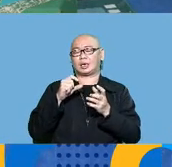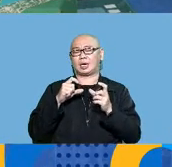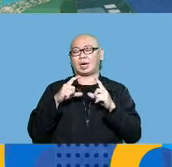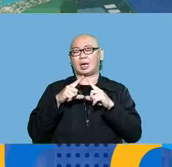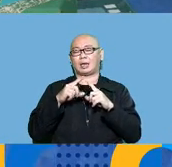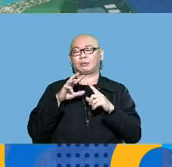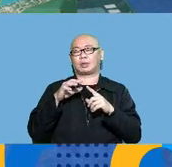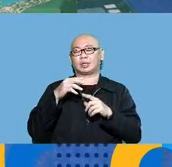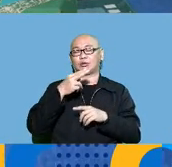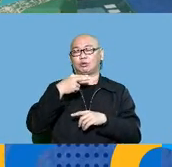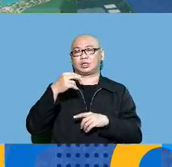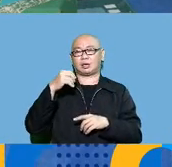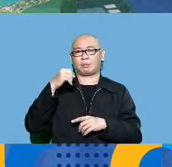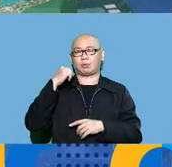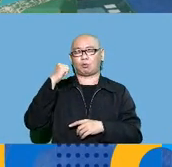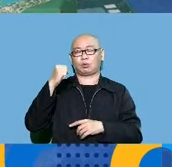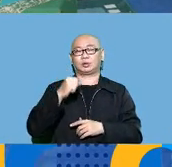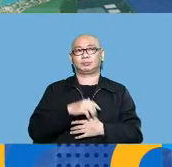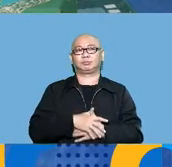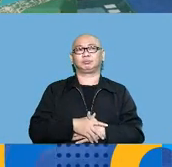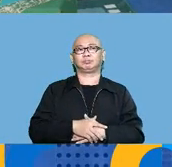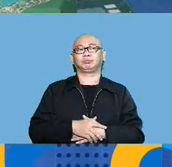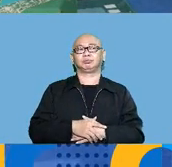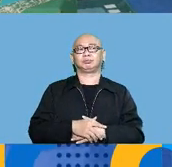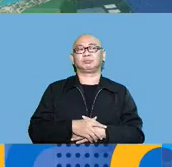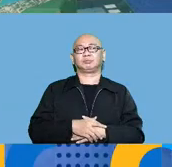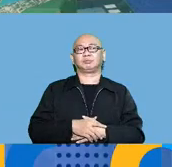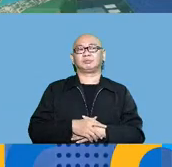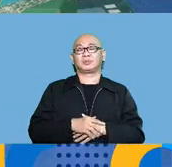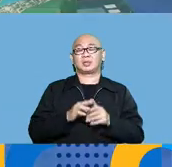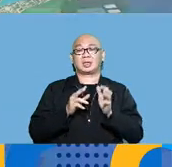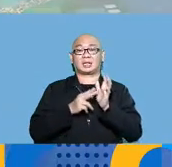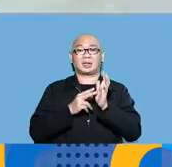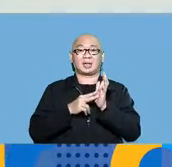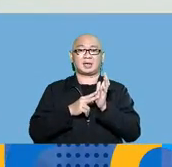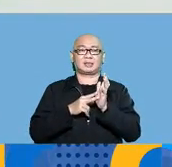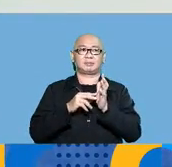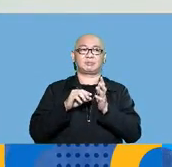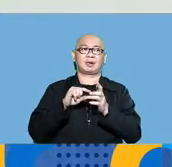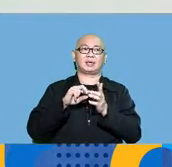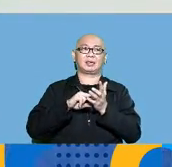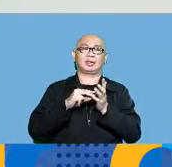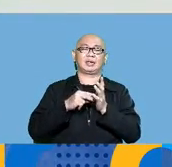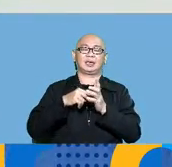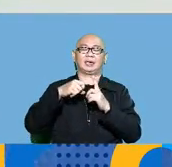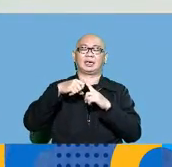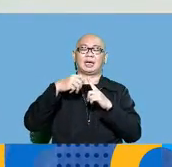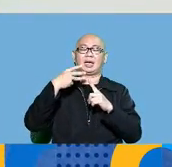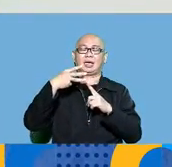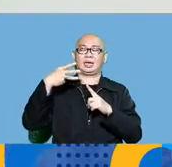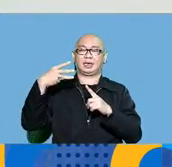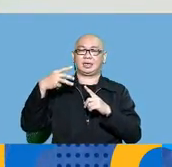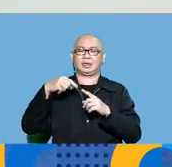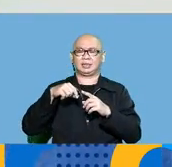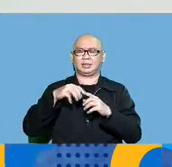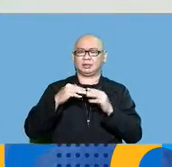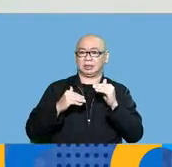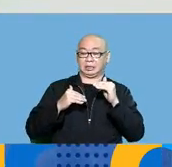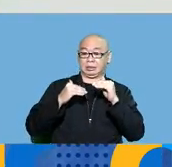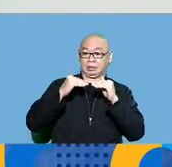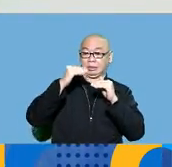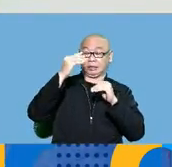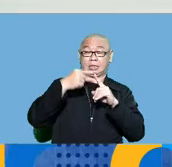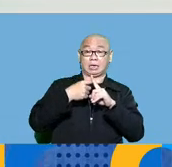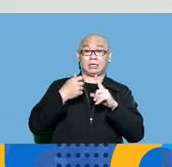Power. Dan nilai kriteria sebagai KEE ini karena tergolong tinggi dari